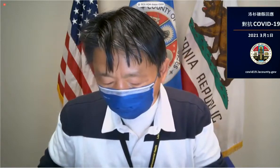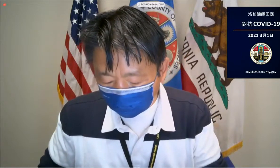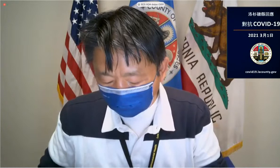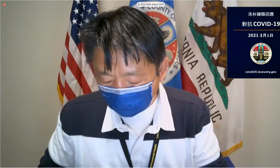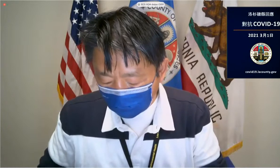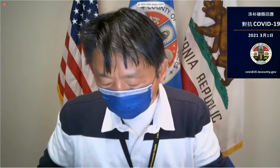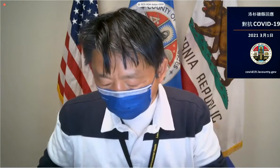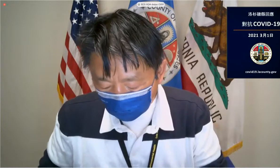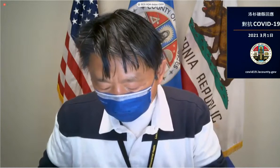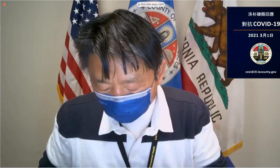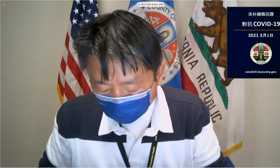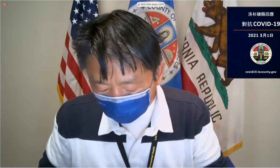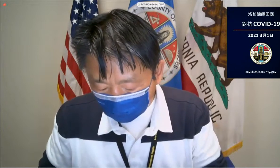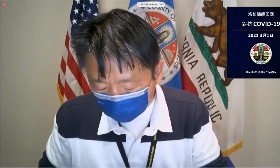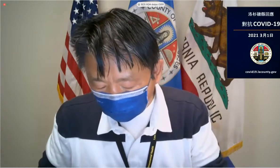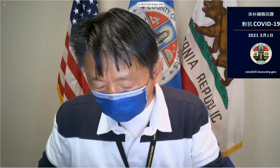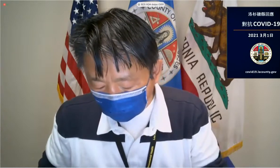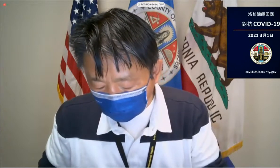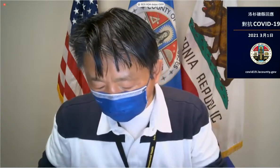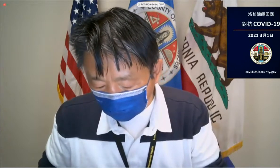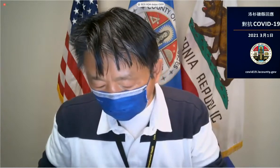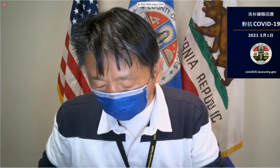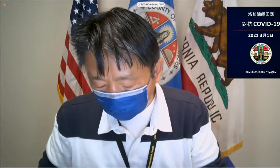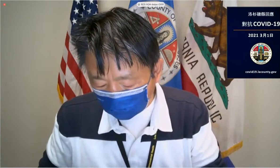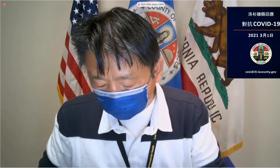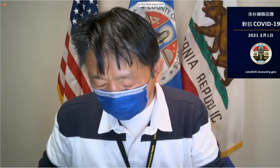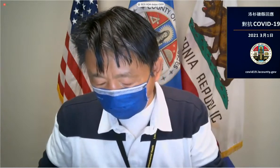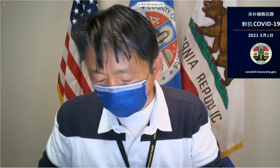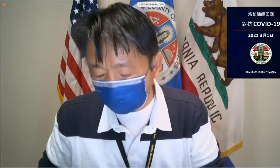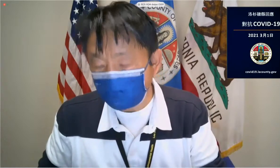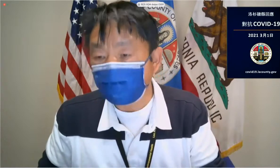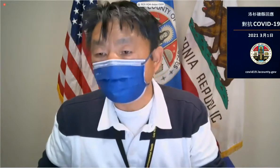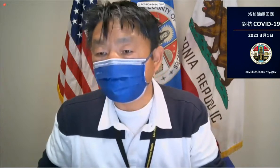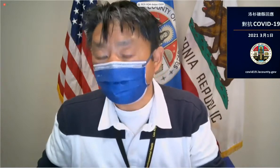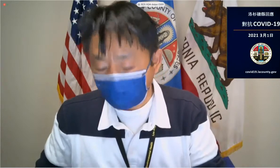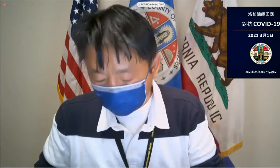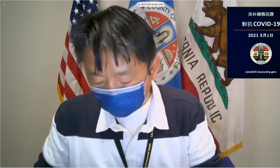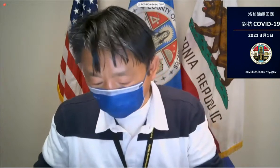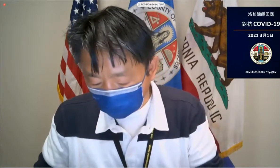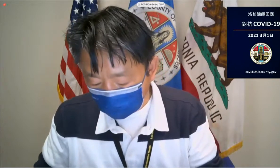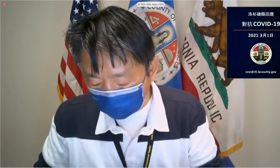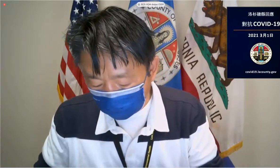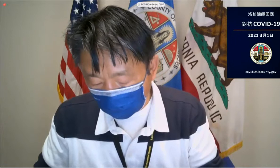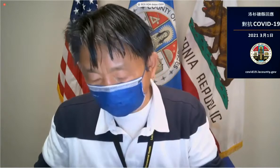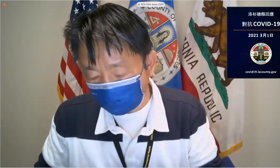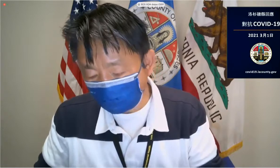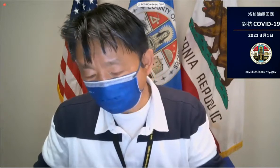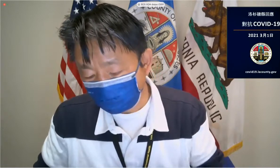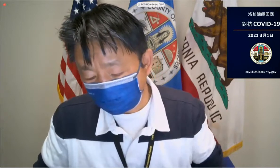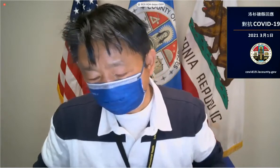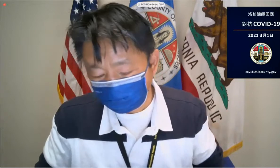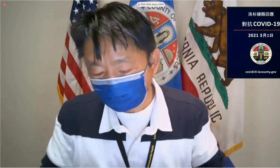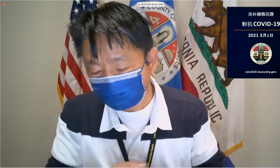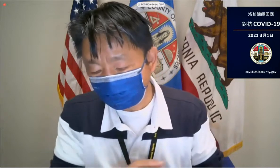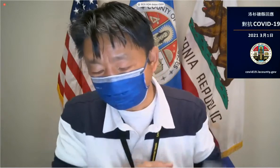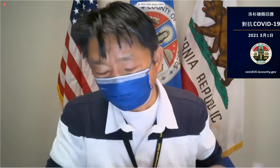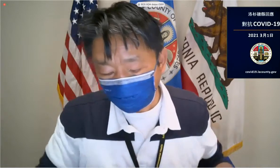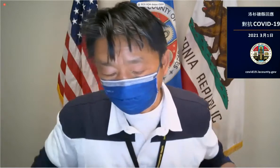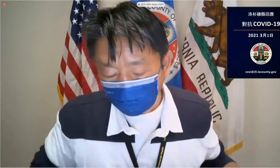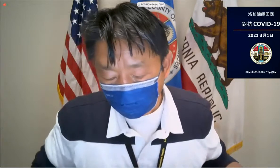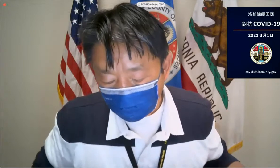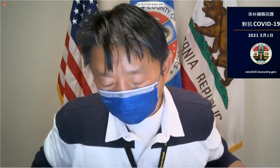医院及诊所合作一起来提供接种场地。